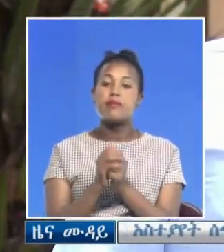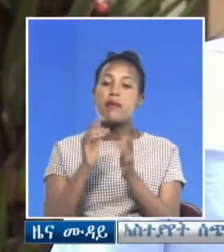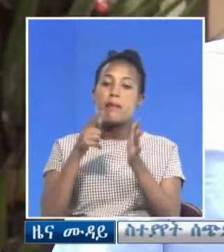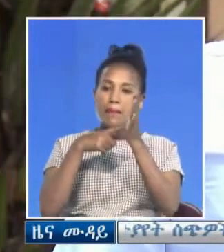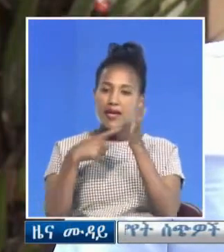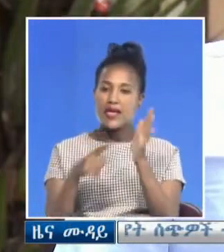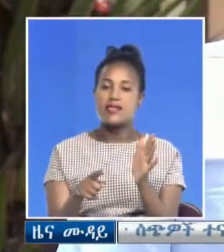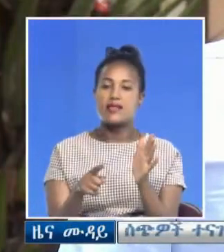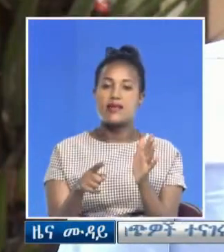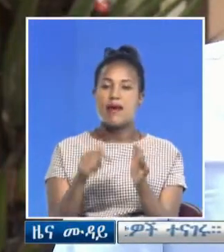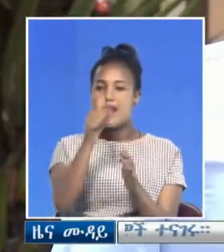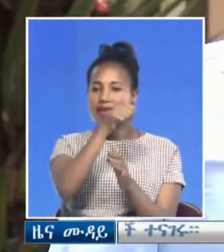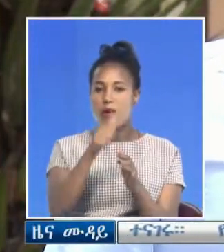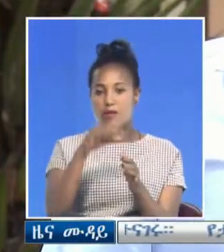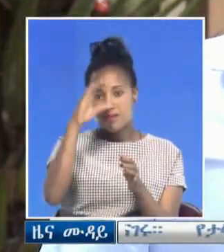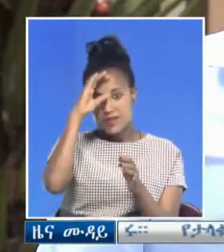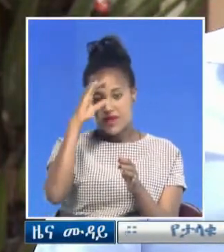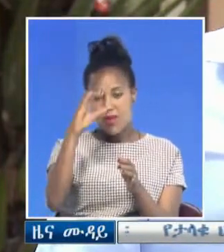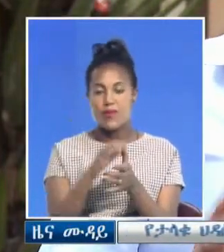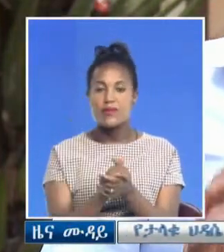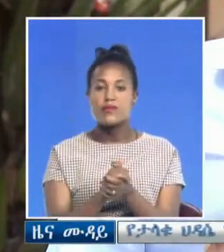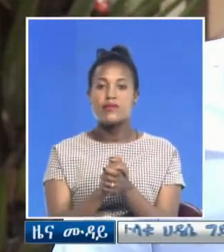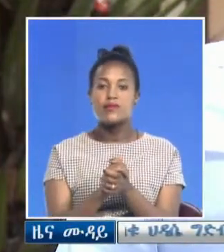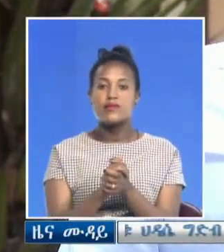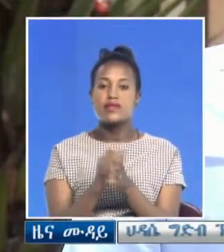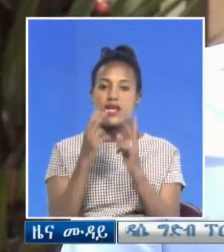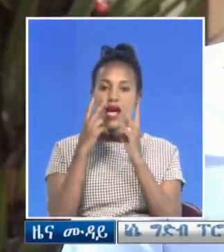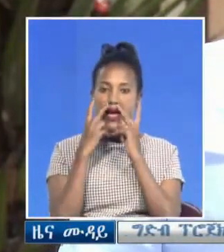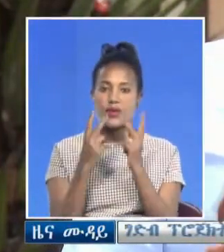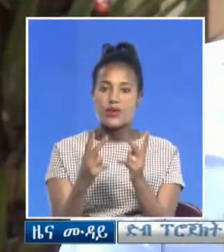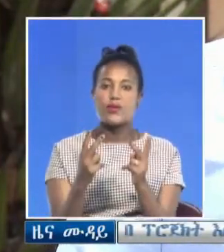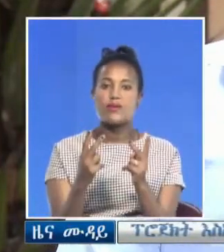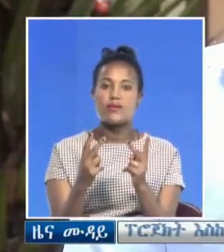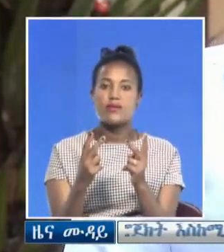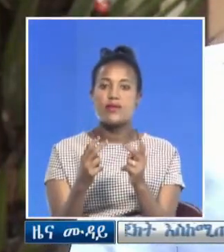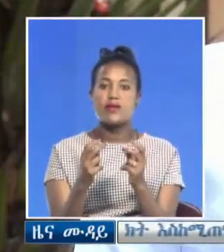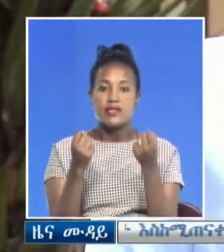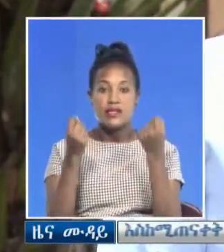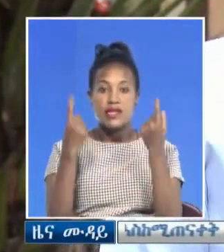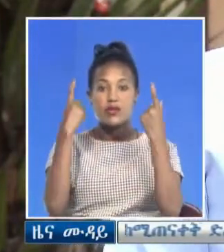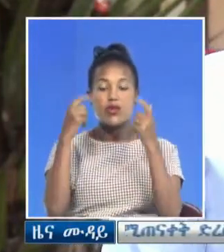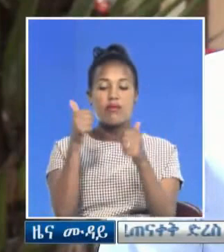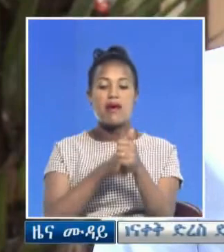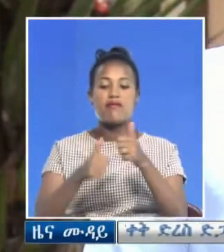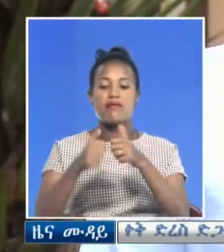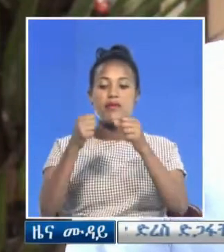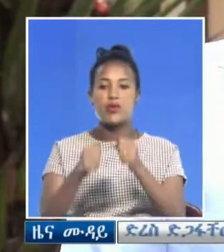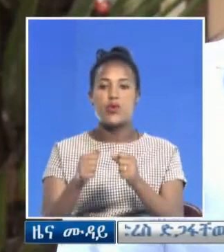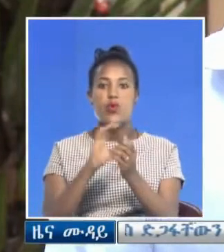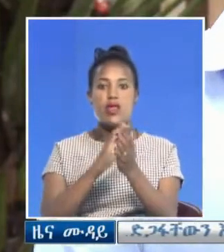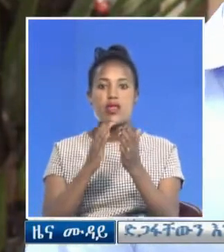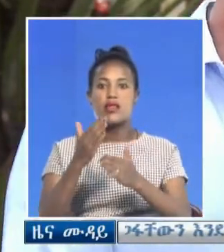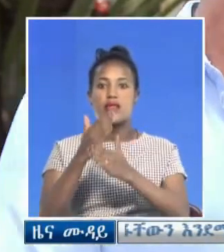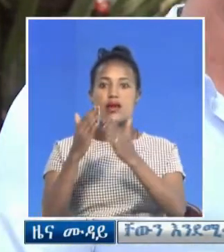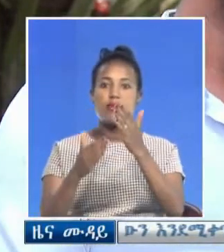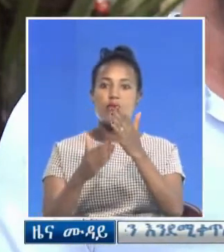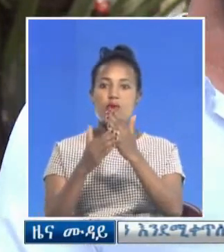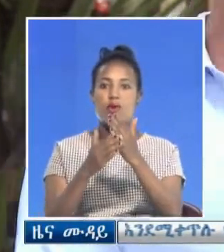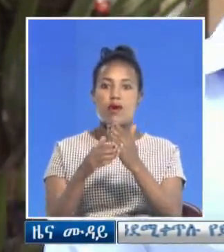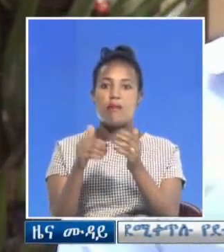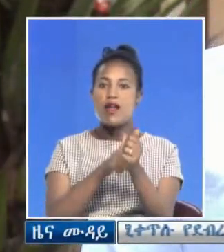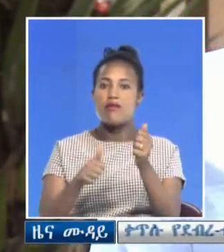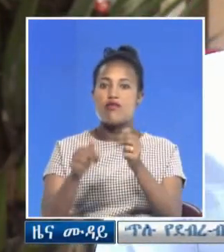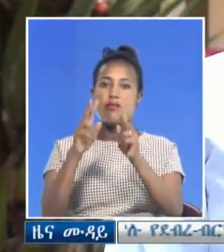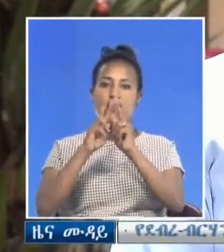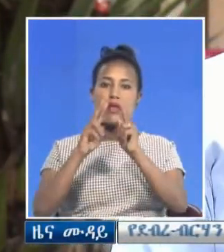በሚገልጽ ለየትኛውም ሰው አይቶ ተረርቶት ማለፍ በሚችል መንገድ ተገንብቶ ማለፉ